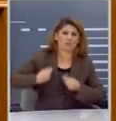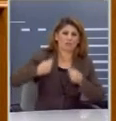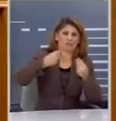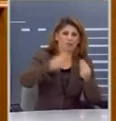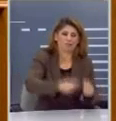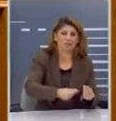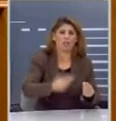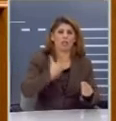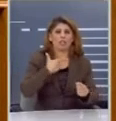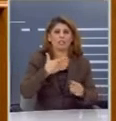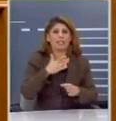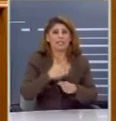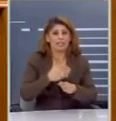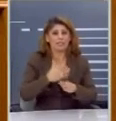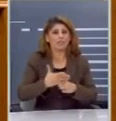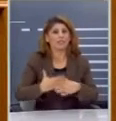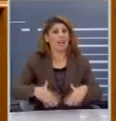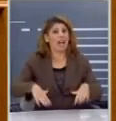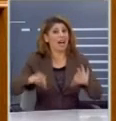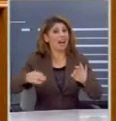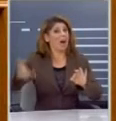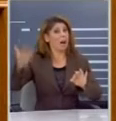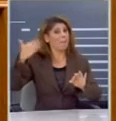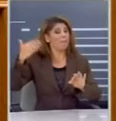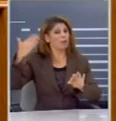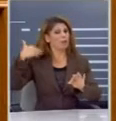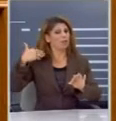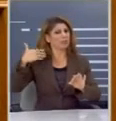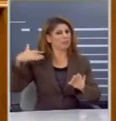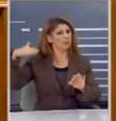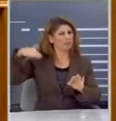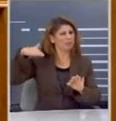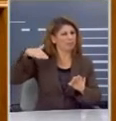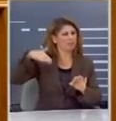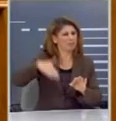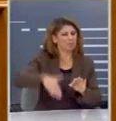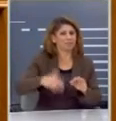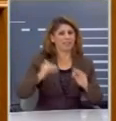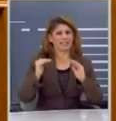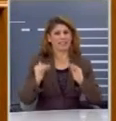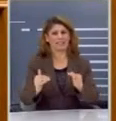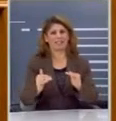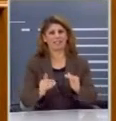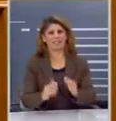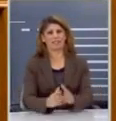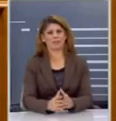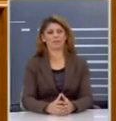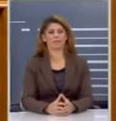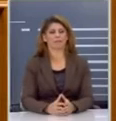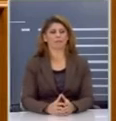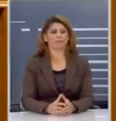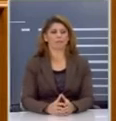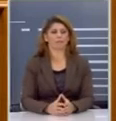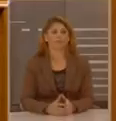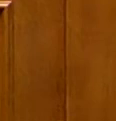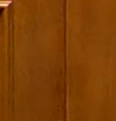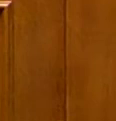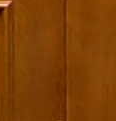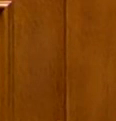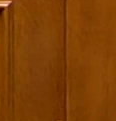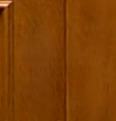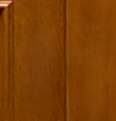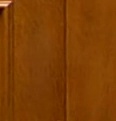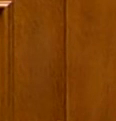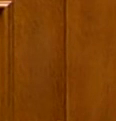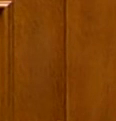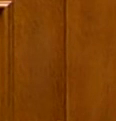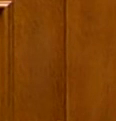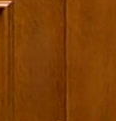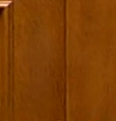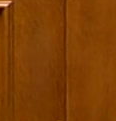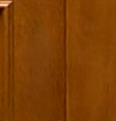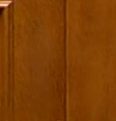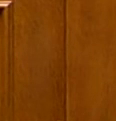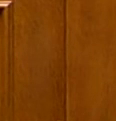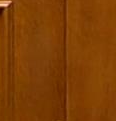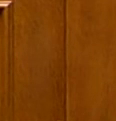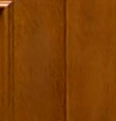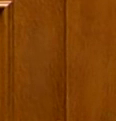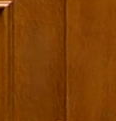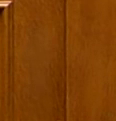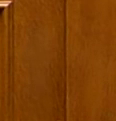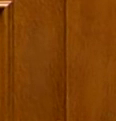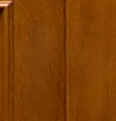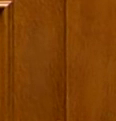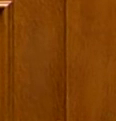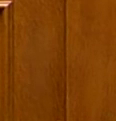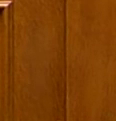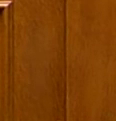ότι είχε αρχίσει ήδη από τότε η επιδείνωση της κατάστασης. Η αντιπολίτευση κατηγορεί τη σημερινή κυβέρνηση ότι